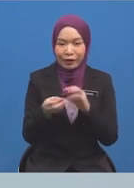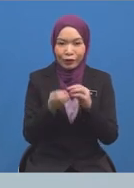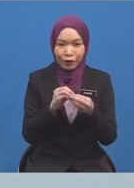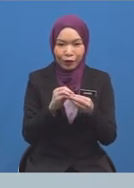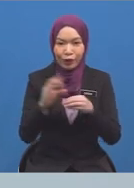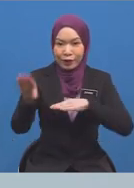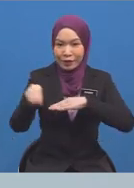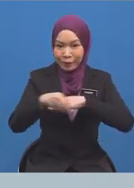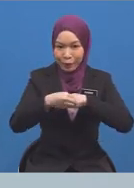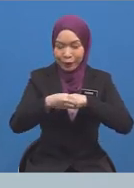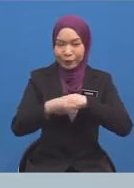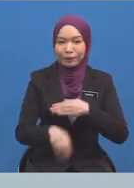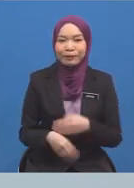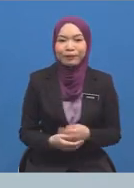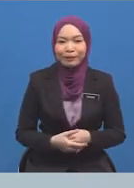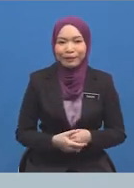Hai